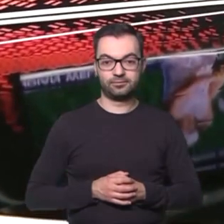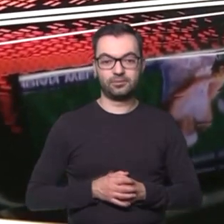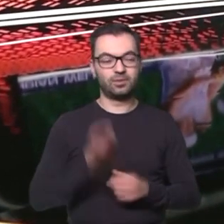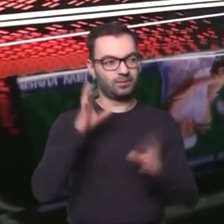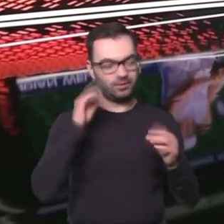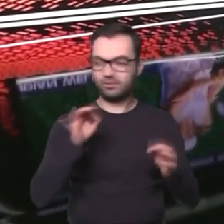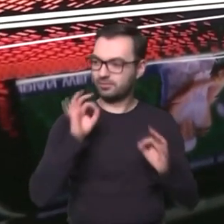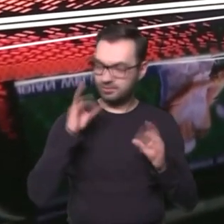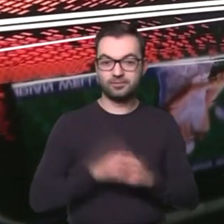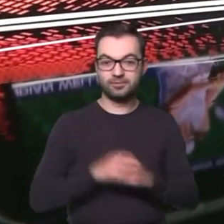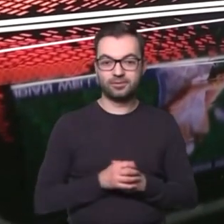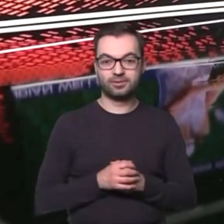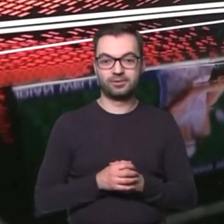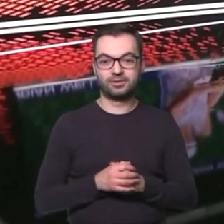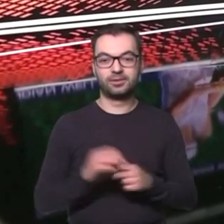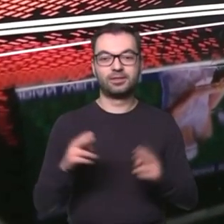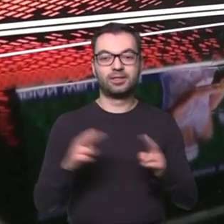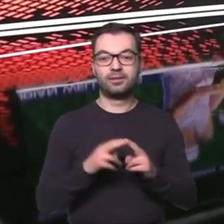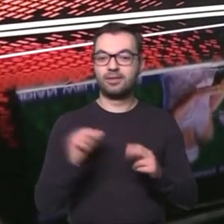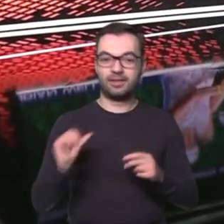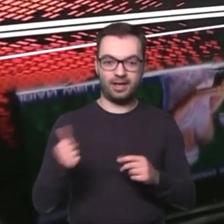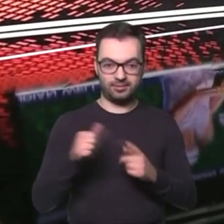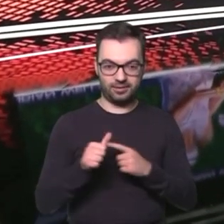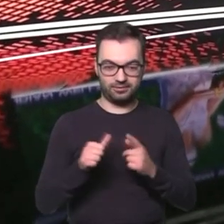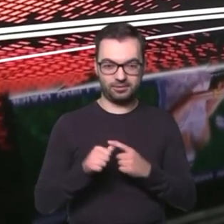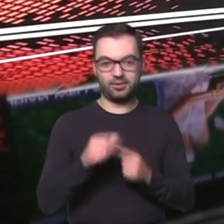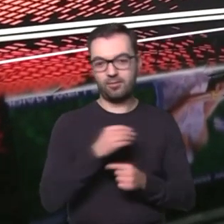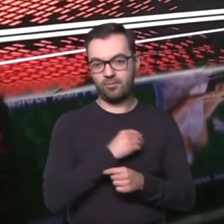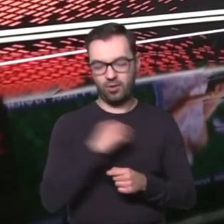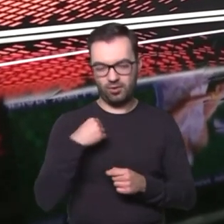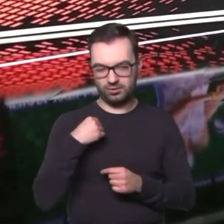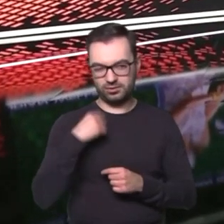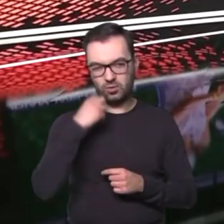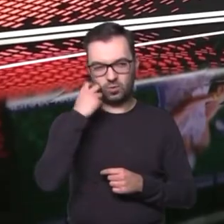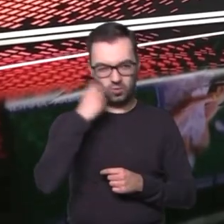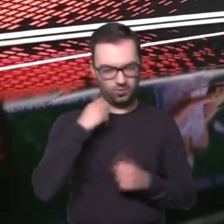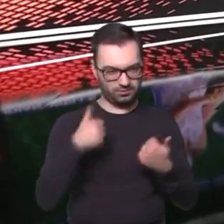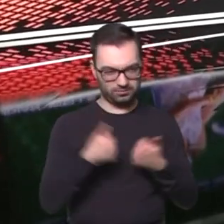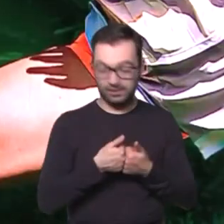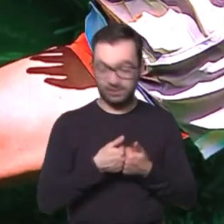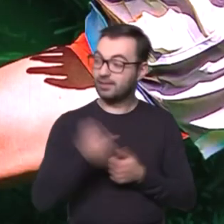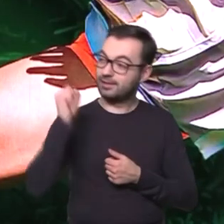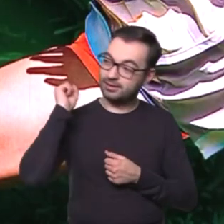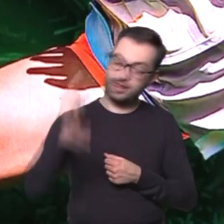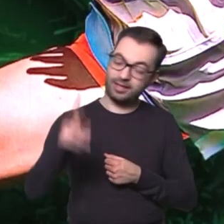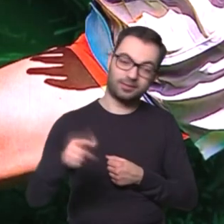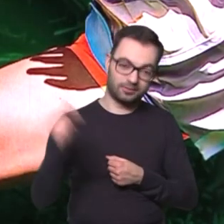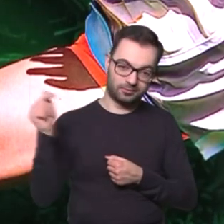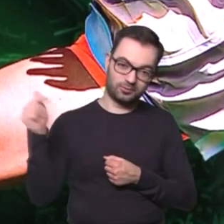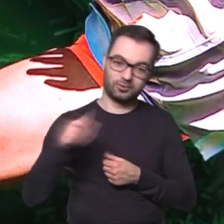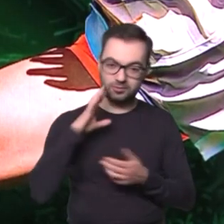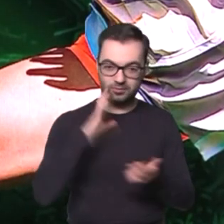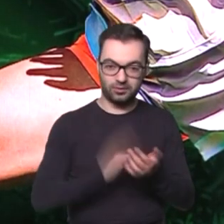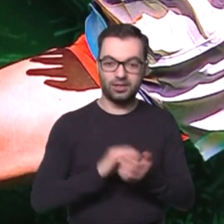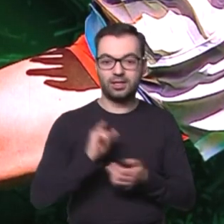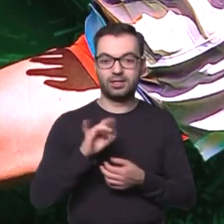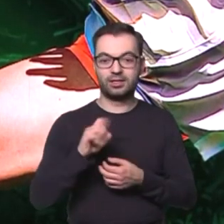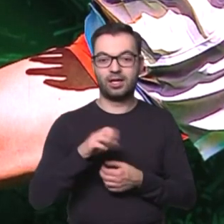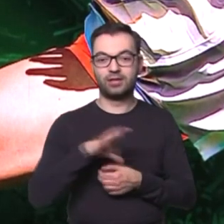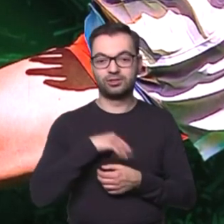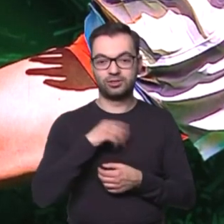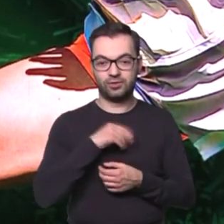Dobry wieczór. Dobry wieczór. Ale ustaliliśmy, że najpierw będzie o polsko-rumuńskim pojedynku. Zgadza się? Tak, bo muszę podkreślić, że Iga